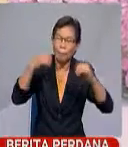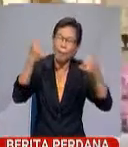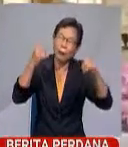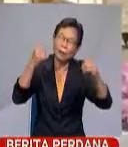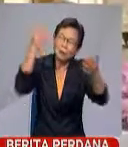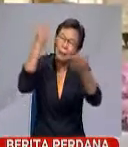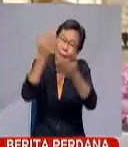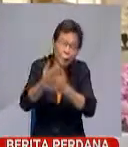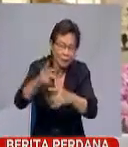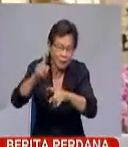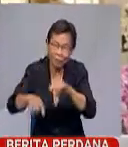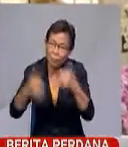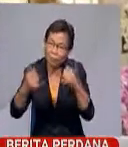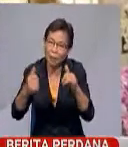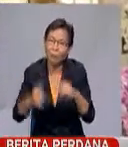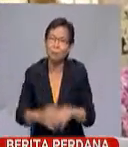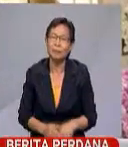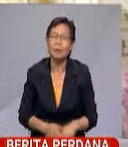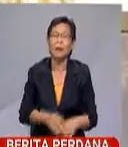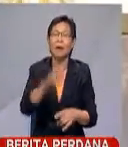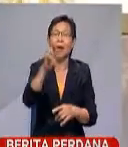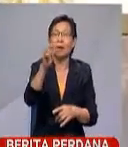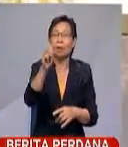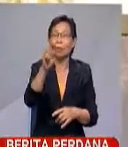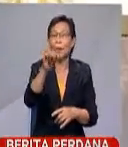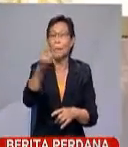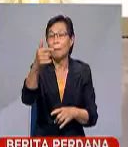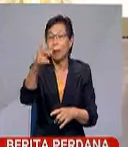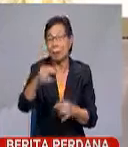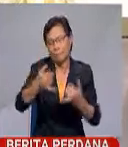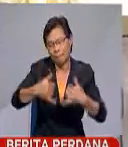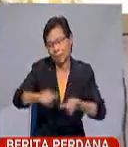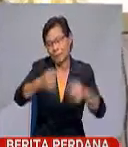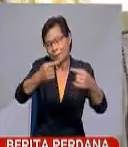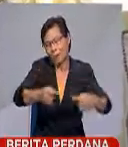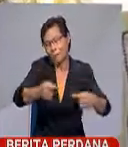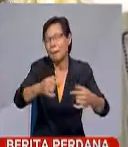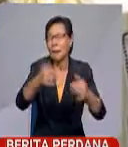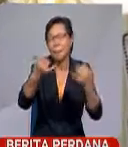rasanya. Menurut Ramdan, dia masih lagi bermain secara